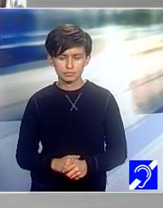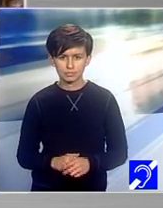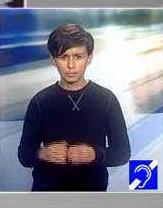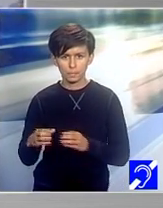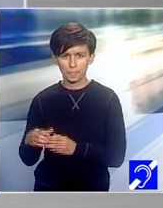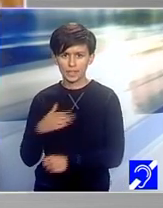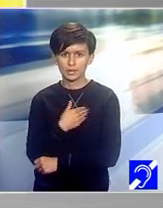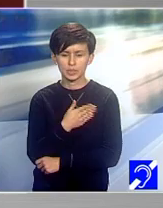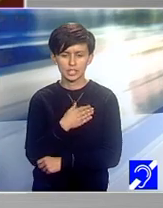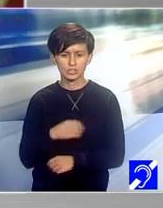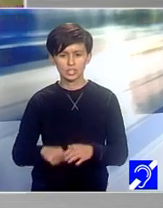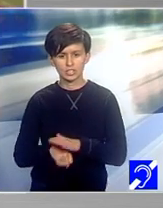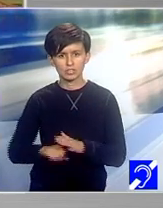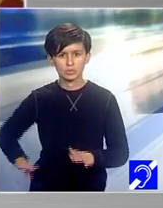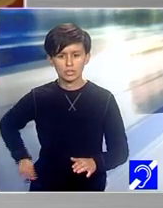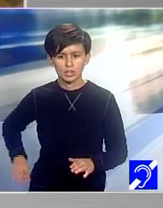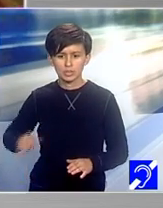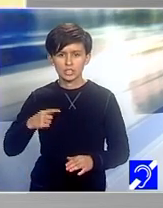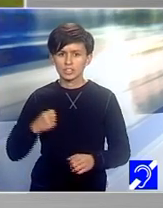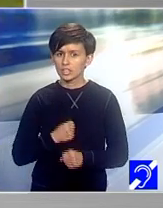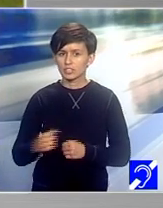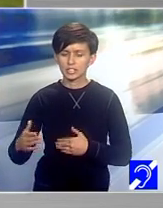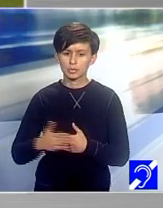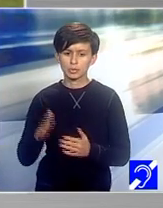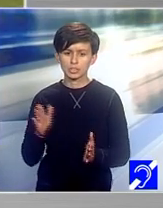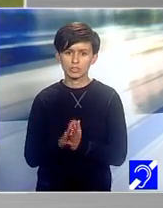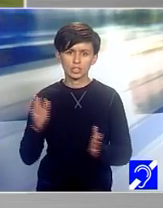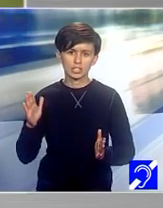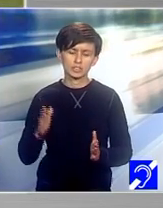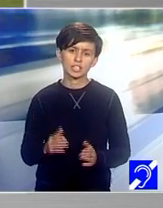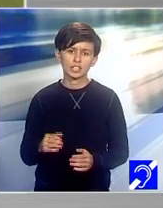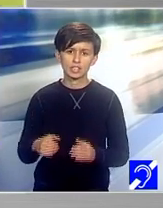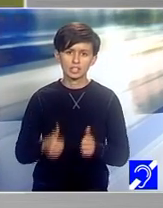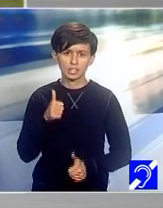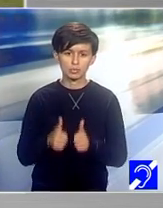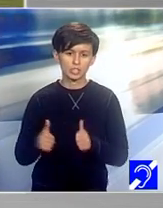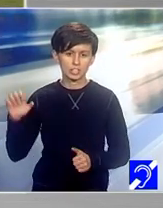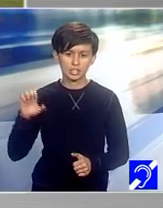Echipa națională de fotbal feminin este foarte aproape de o calificare în premieră la campionatul european.